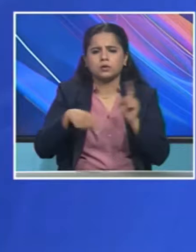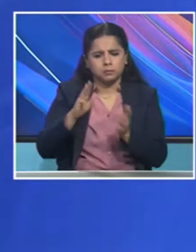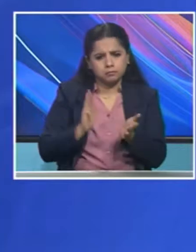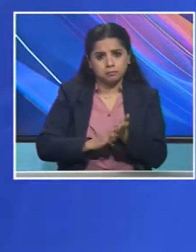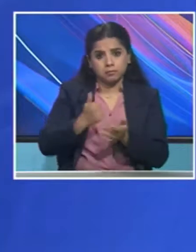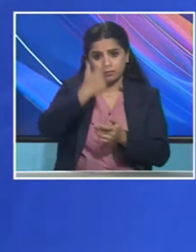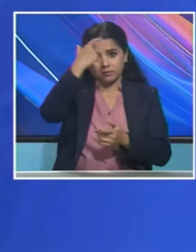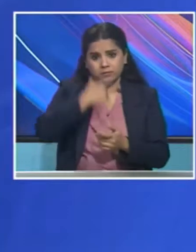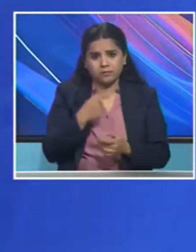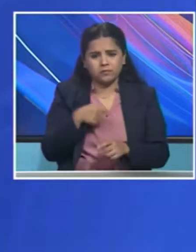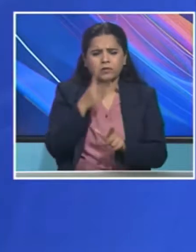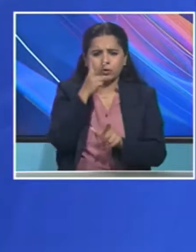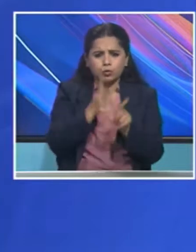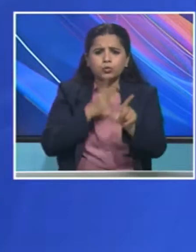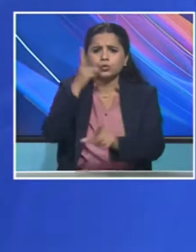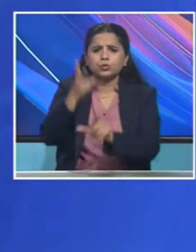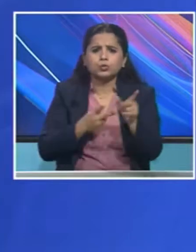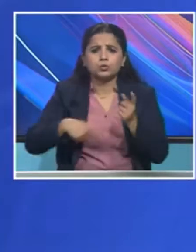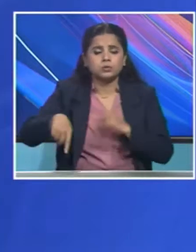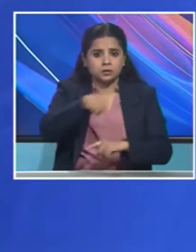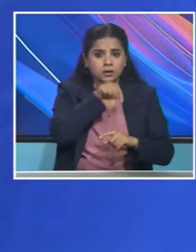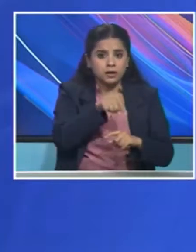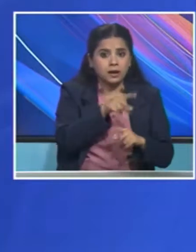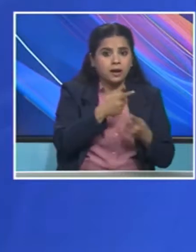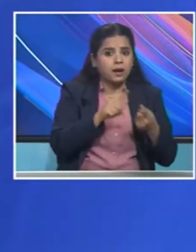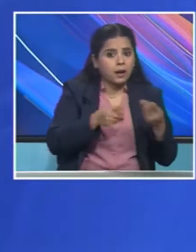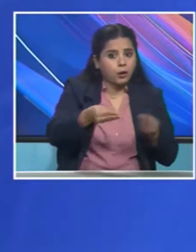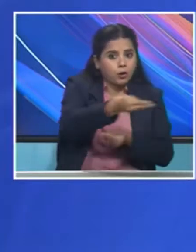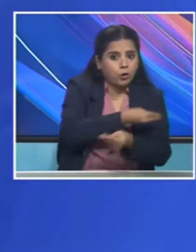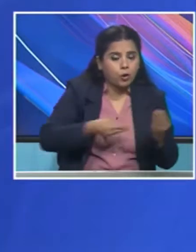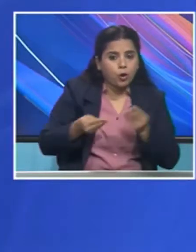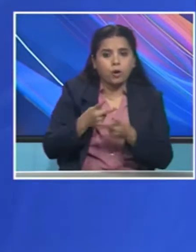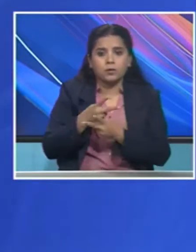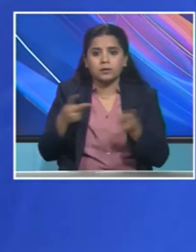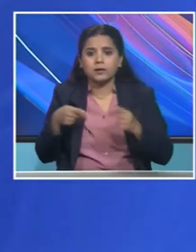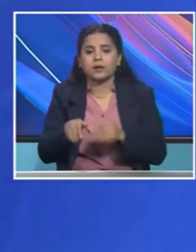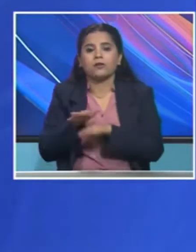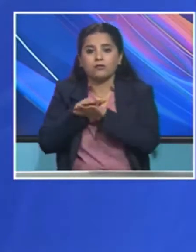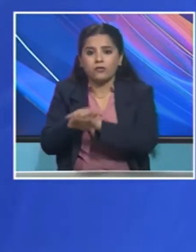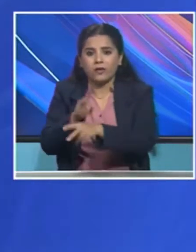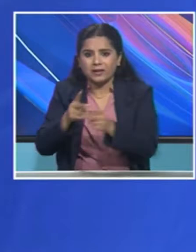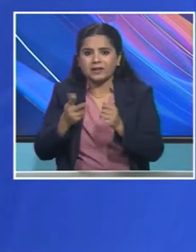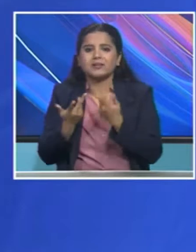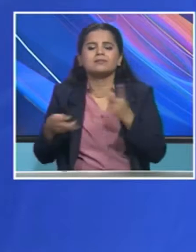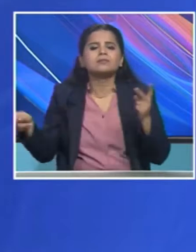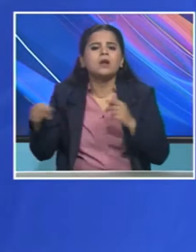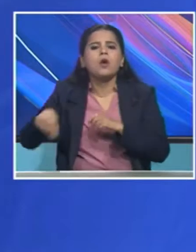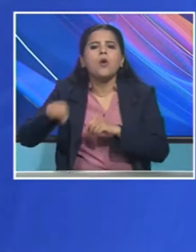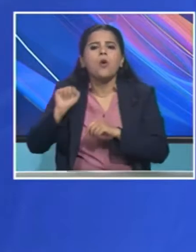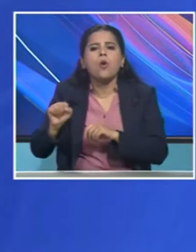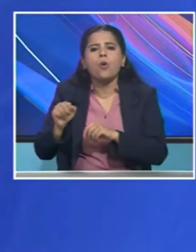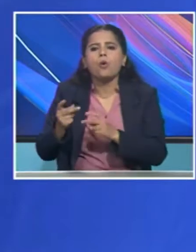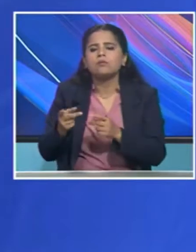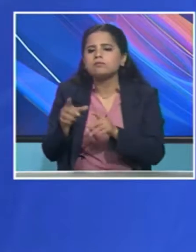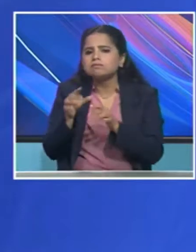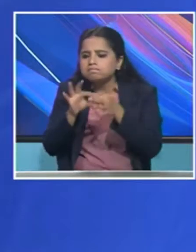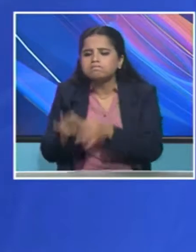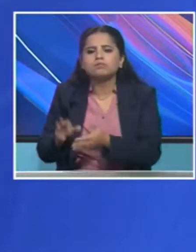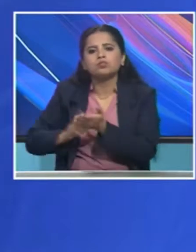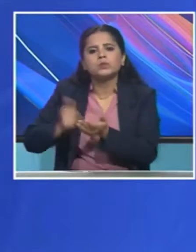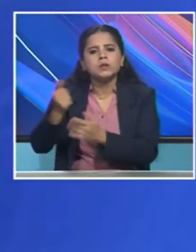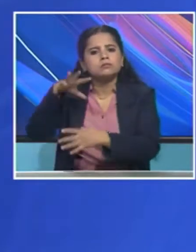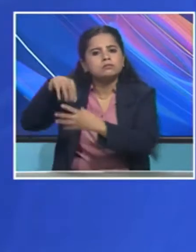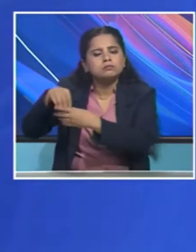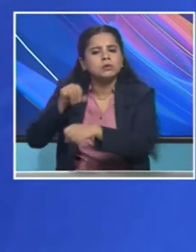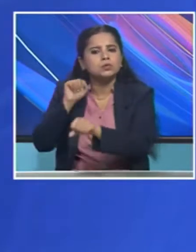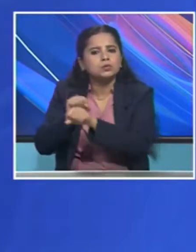पर 2-2 साल तक वाणिज्य और परिवहन विभाग और मत्स्य पालन के अलावा पशु संसाधन विभाग संभाला। द्रौपदी मुर्मू को